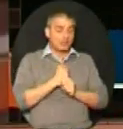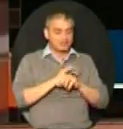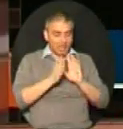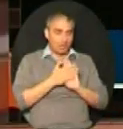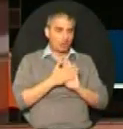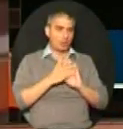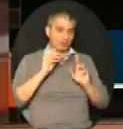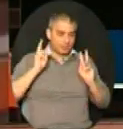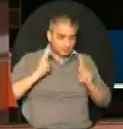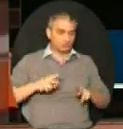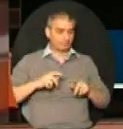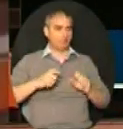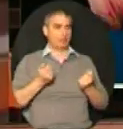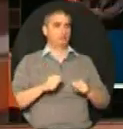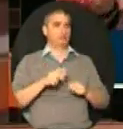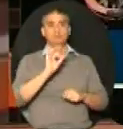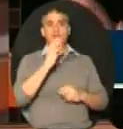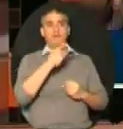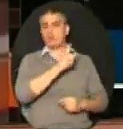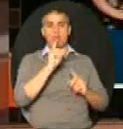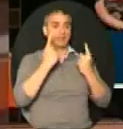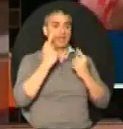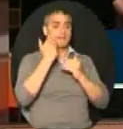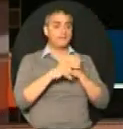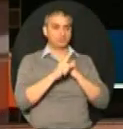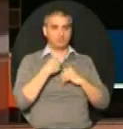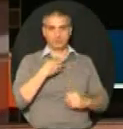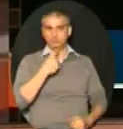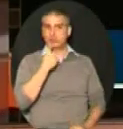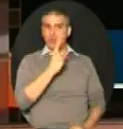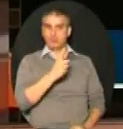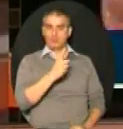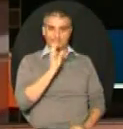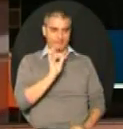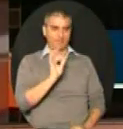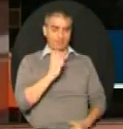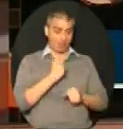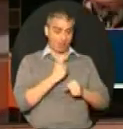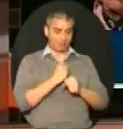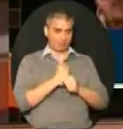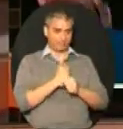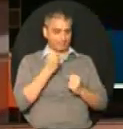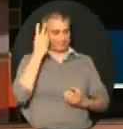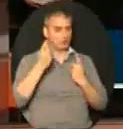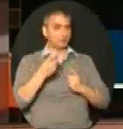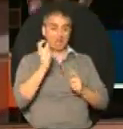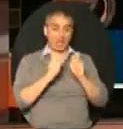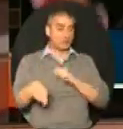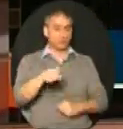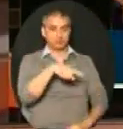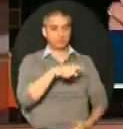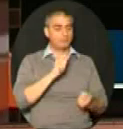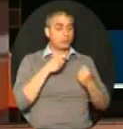השלייקס בחקיקה שאפשר בעניין הזה, על מנת שהדבר הזה לא יקרה. בסופו של דבר אני רק רוצה לומר, באמת, עובדים ויוצרים. האנשים